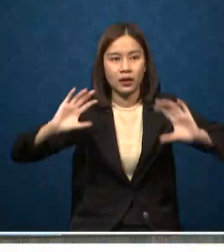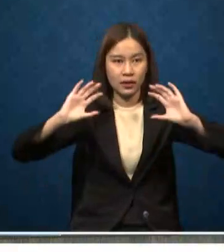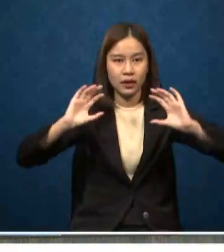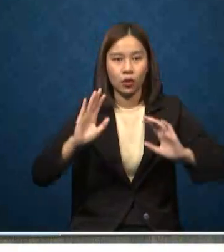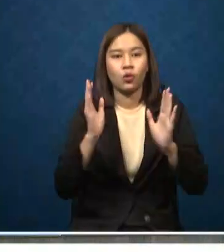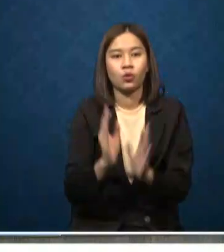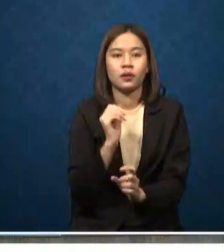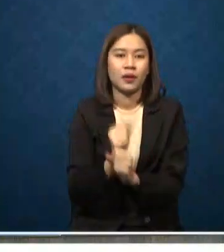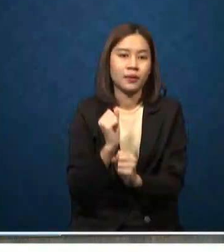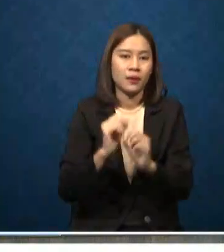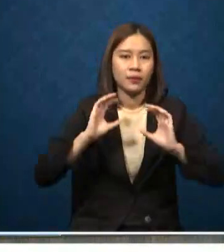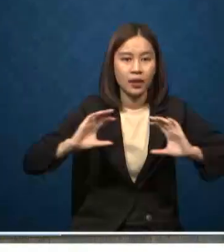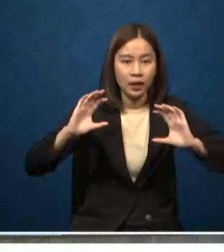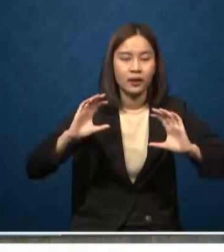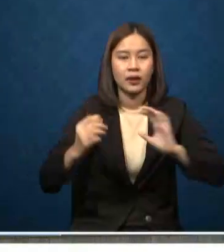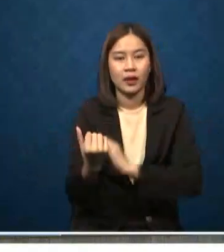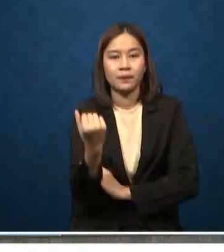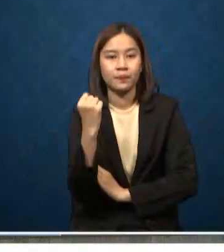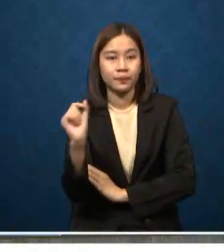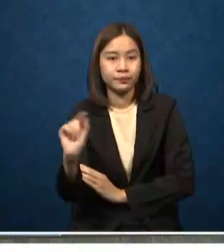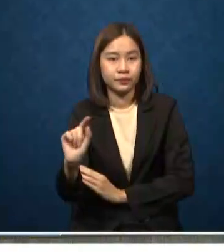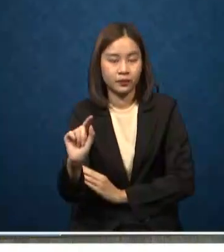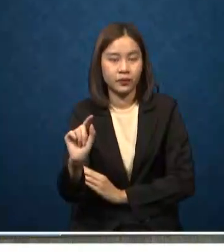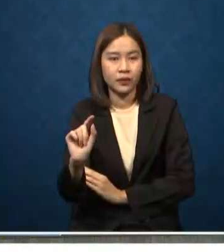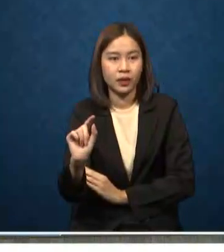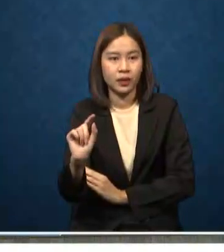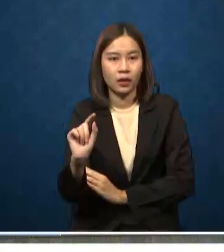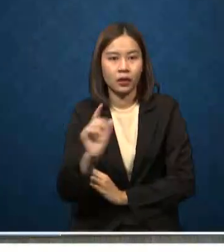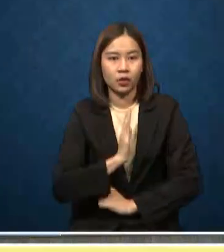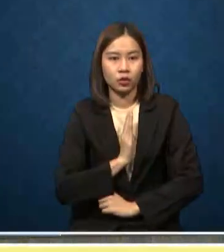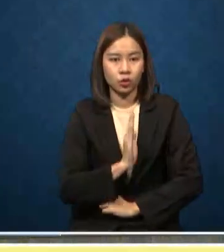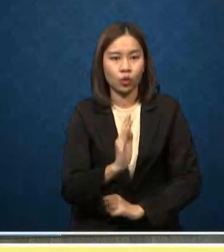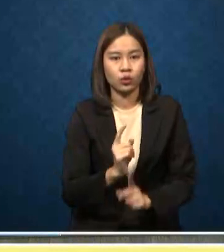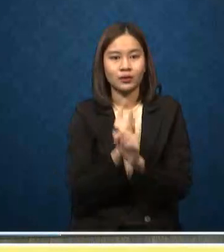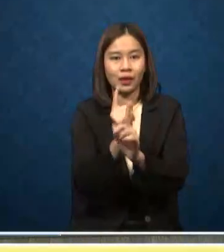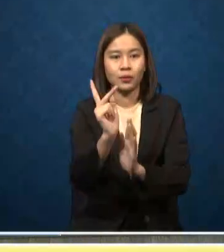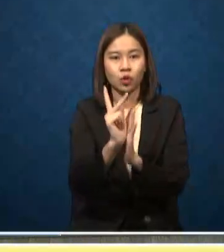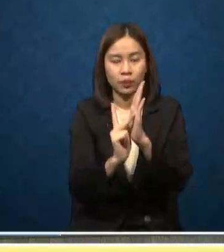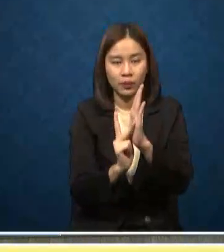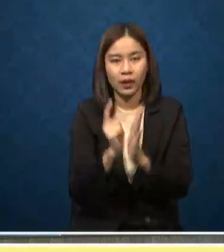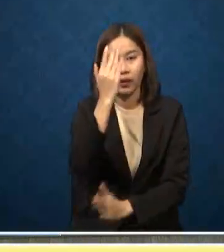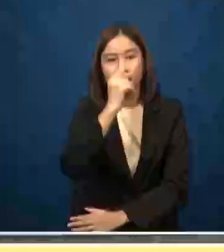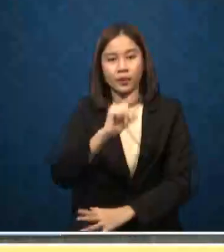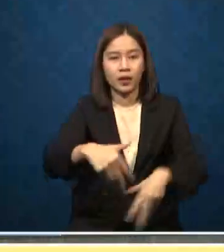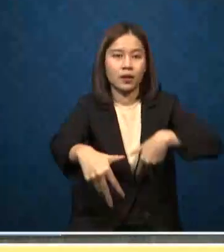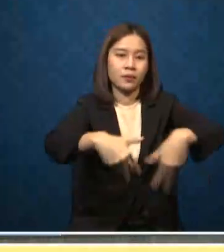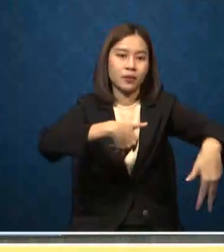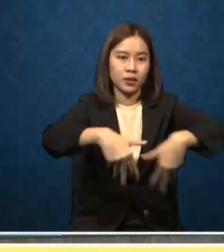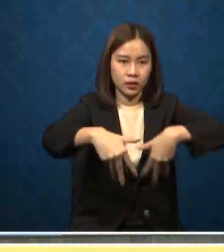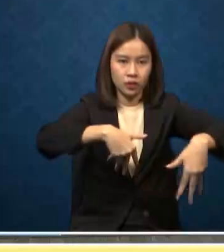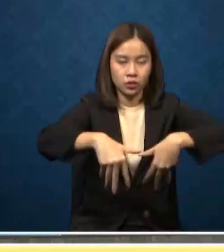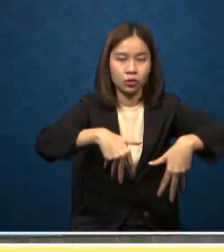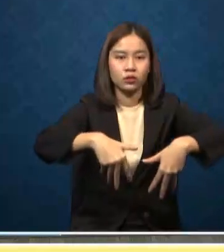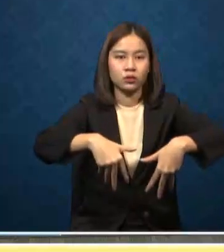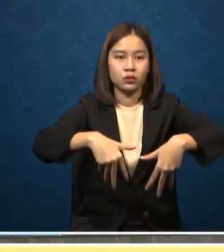เจ้าหน้าที่ของรัฐในการใช้อำนาจอย่างเที่ยงธรรมตามกฎหมายเพื่อประชาชนตลอด